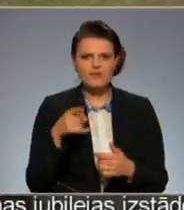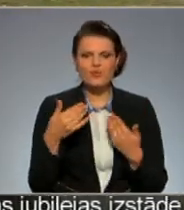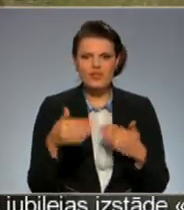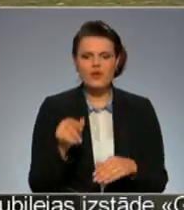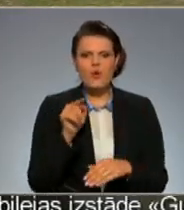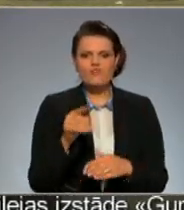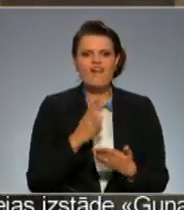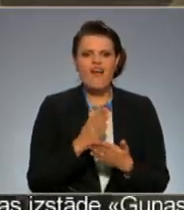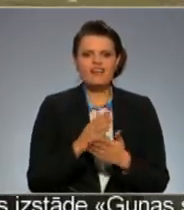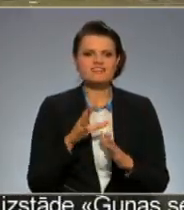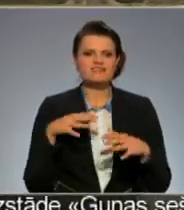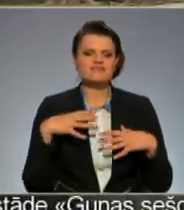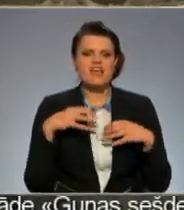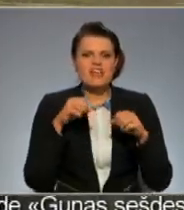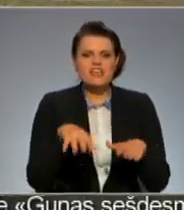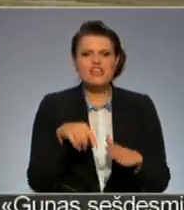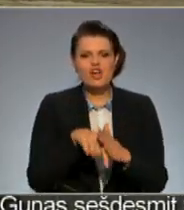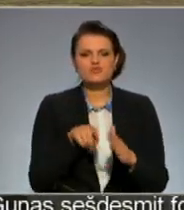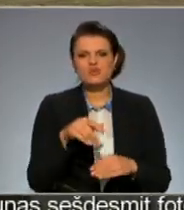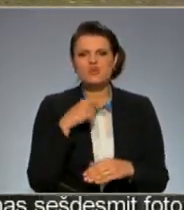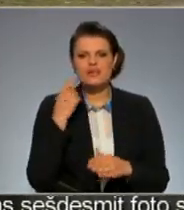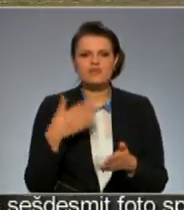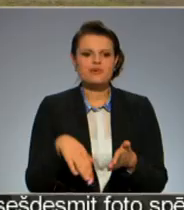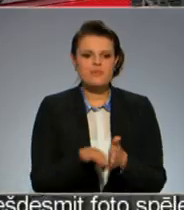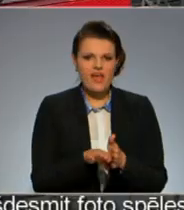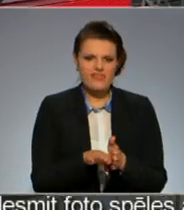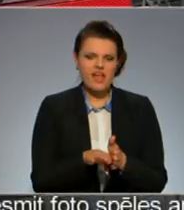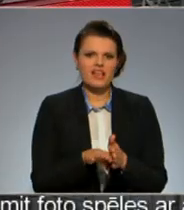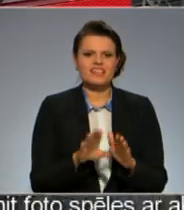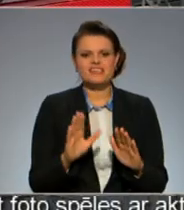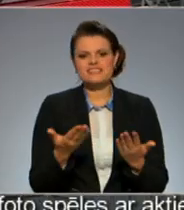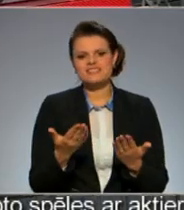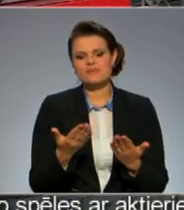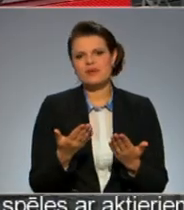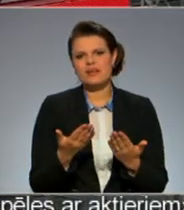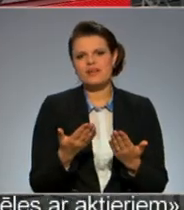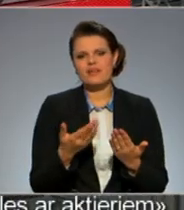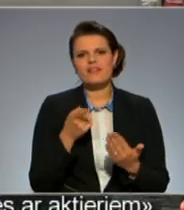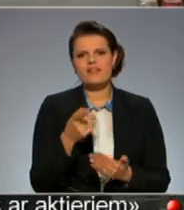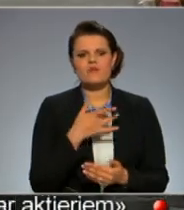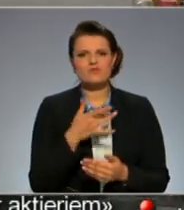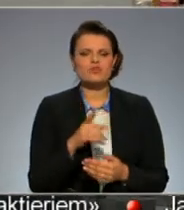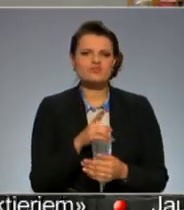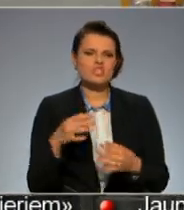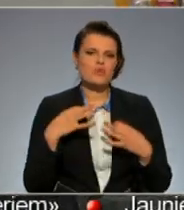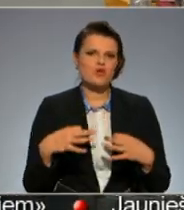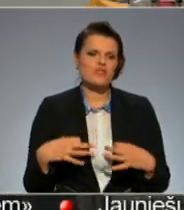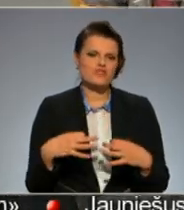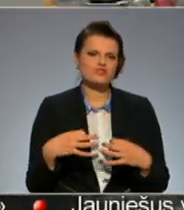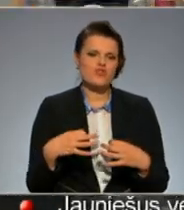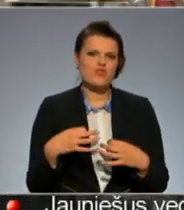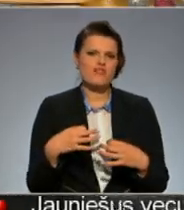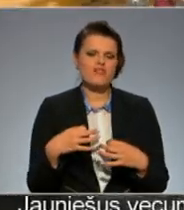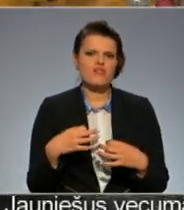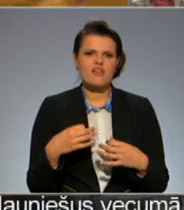viņā tā kā esi iekšā tu gribi viņā piedalīties tev gribās bet tev droši vien ir profesionāls kretīnisms un man